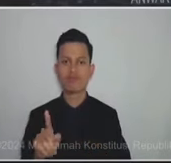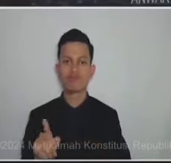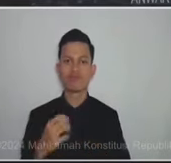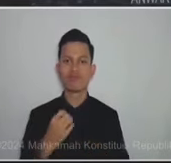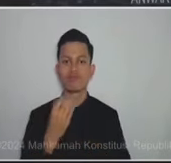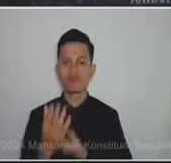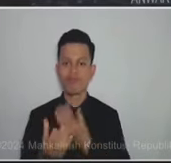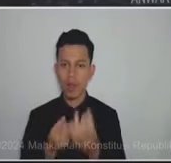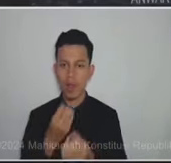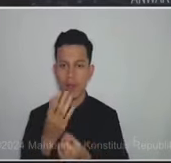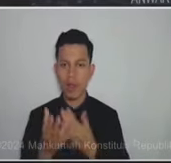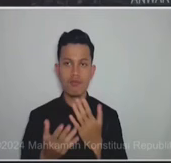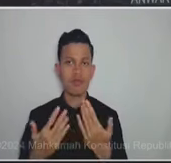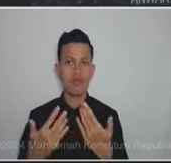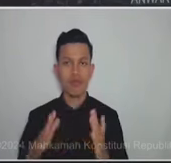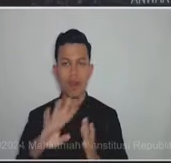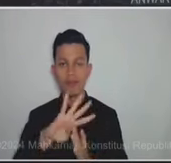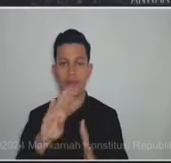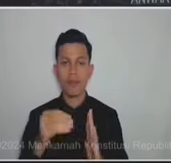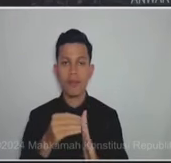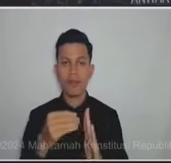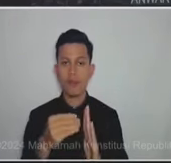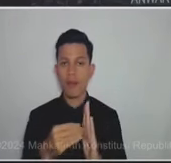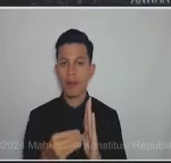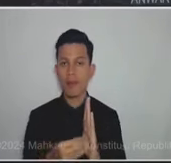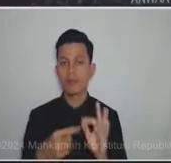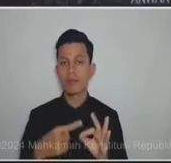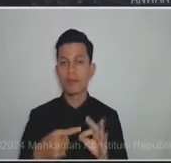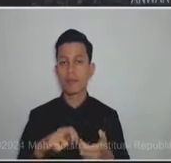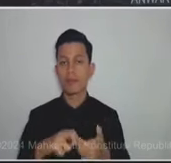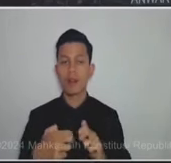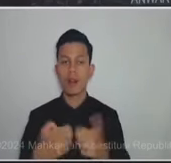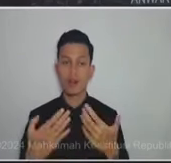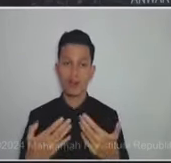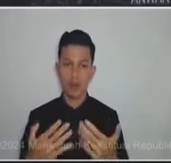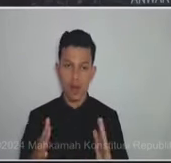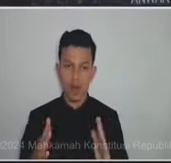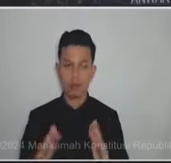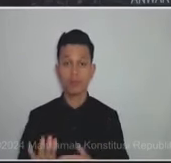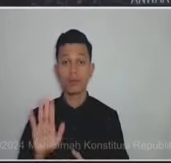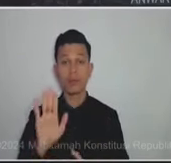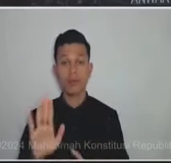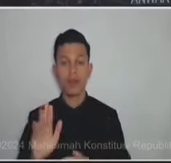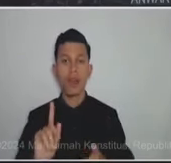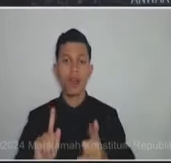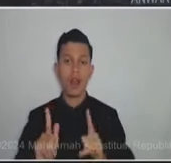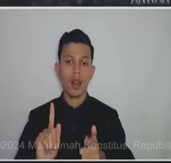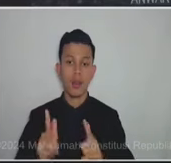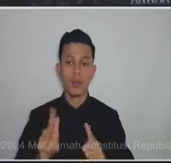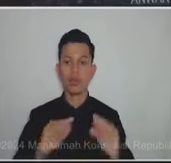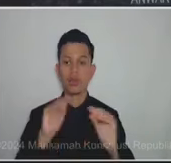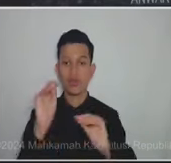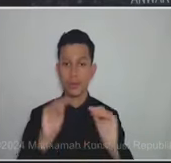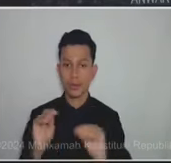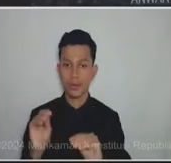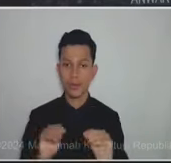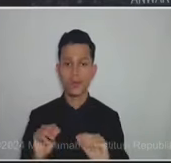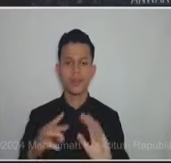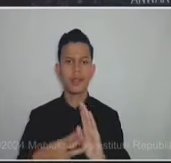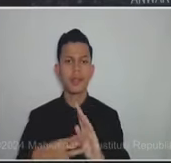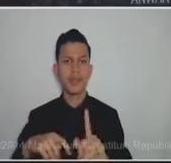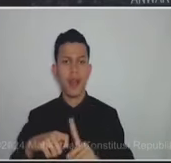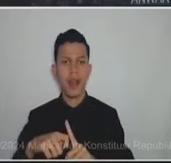selengkapnya telah dimuat dalam bagian duduk perkara yang apabila dirumuskan mahkamah pada